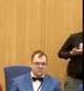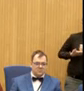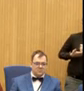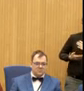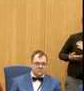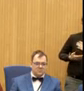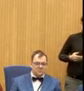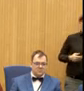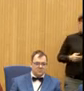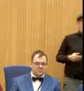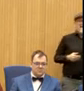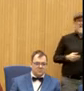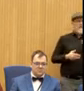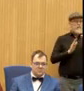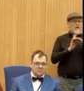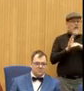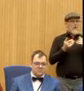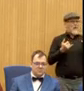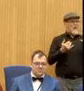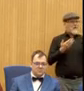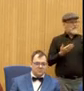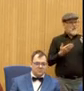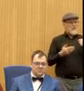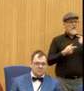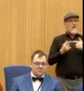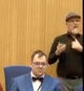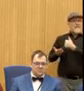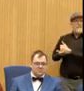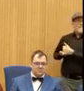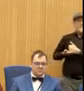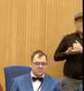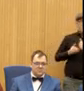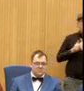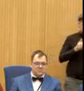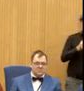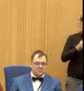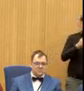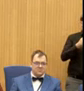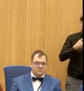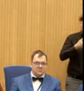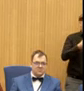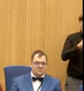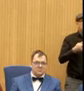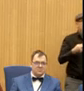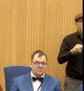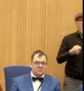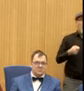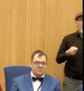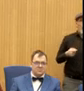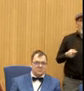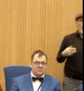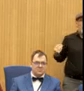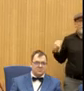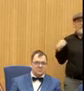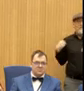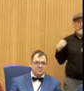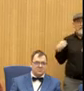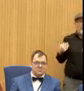des Kongresses an meiner Seite zu sein, jederzeit ansprechbar zu sein und mir damit Sicherheit zu